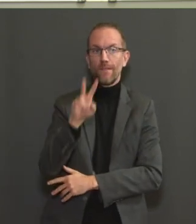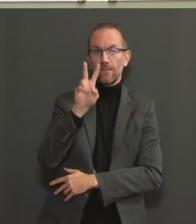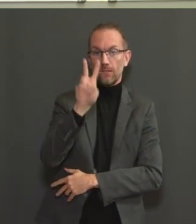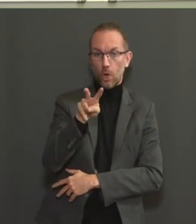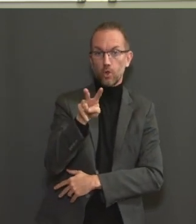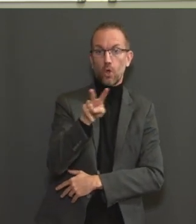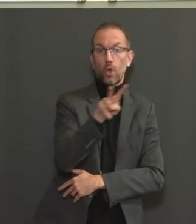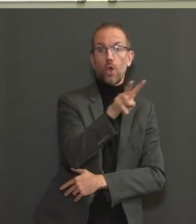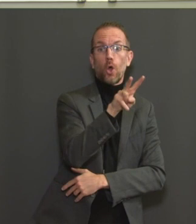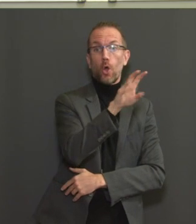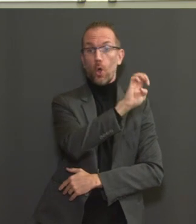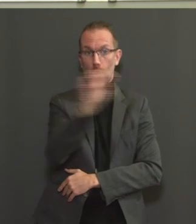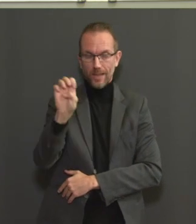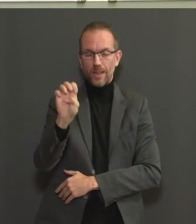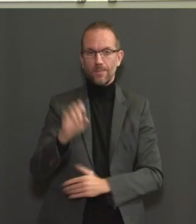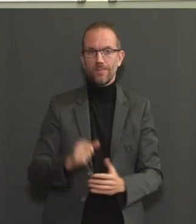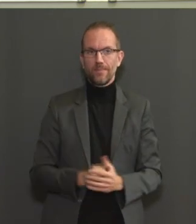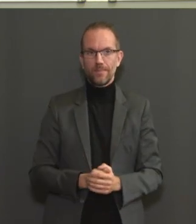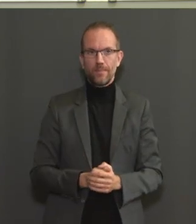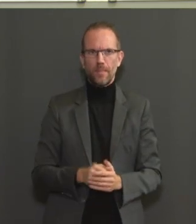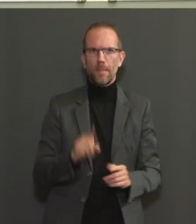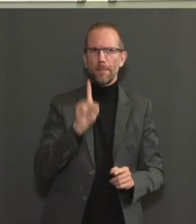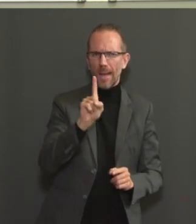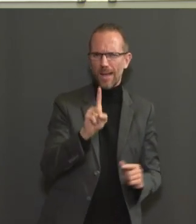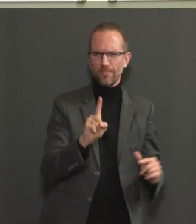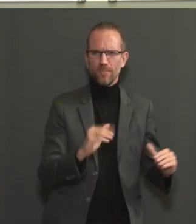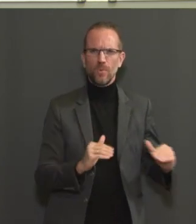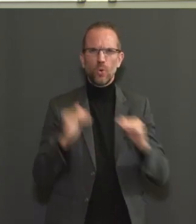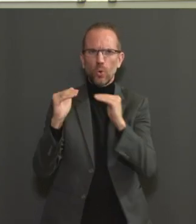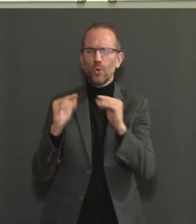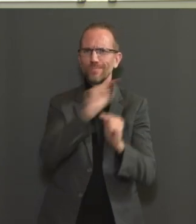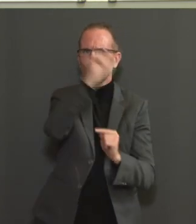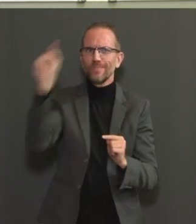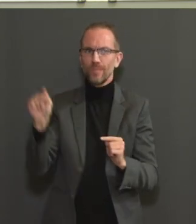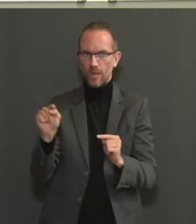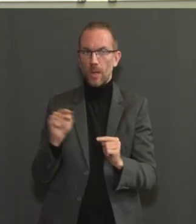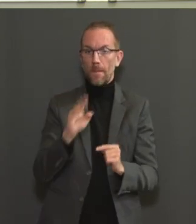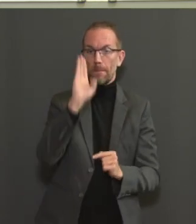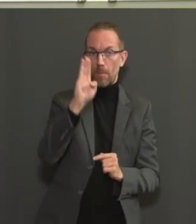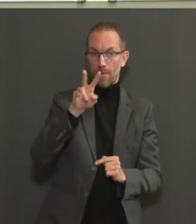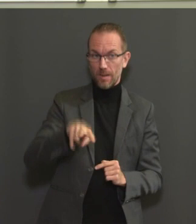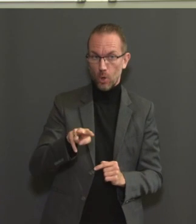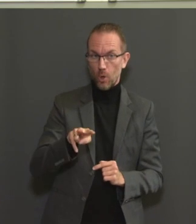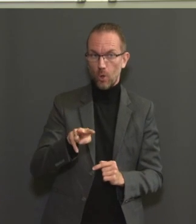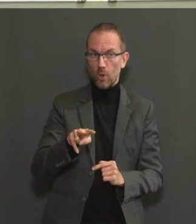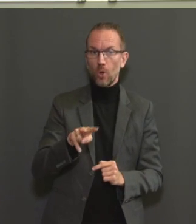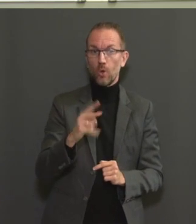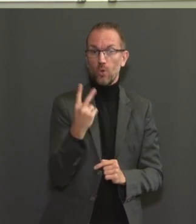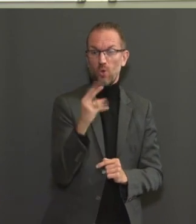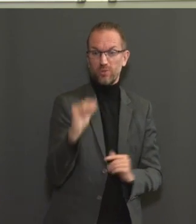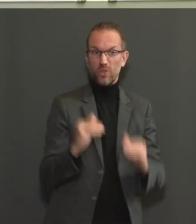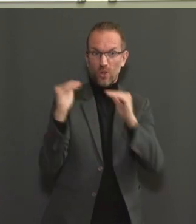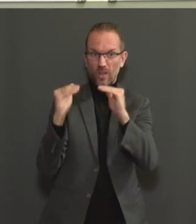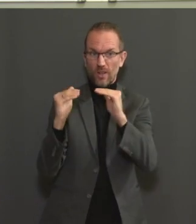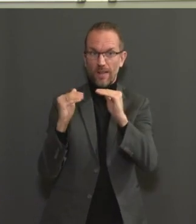admissions qui augmentent dans d'autres provinces, dans l'ordre de 2% dans le Brabant flamand et dans la Flandre occidentale,